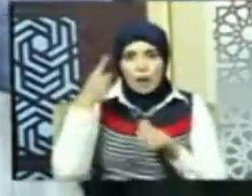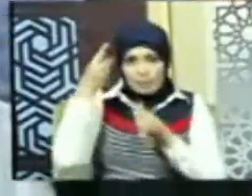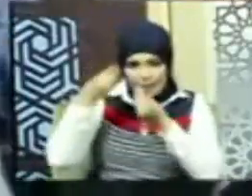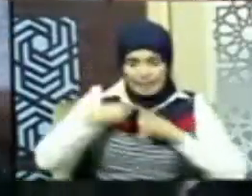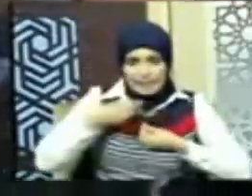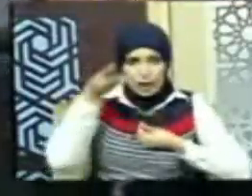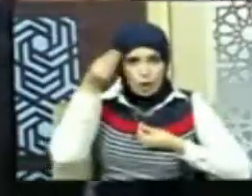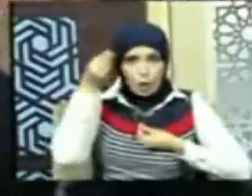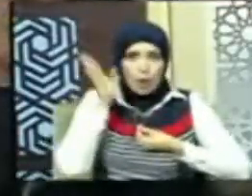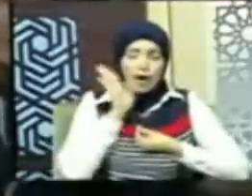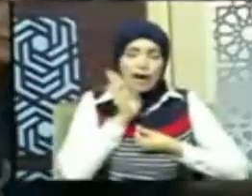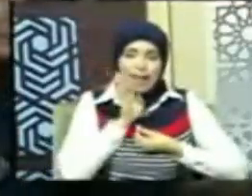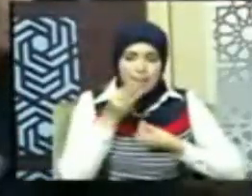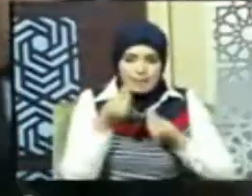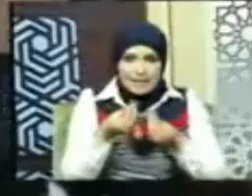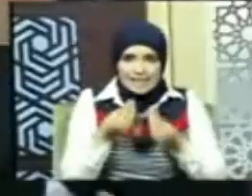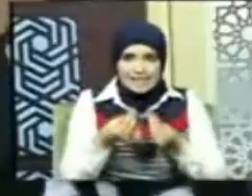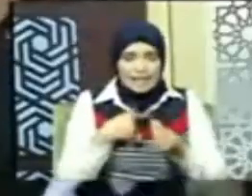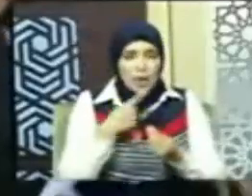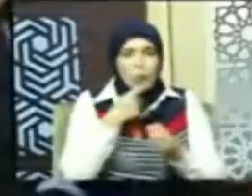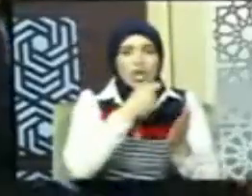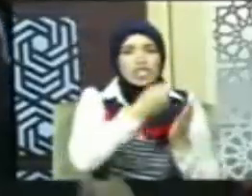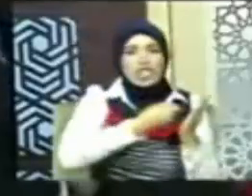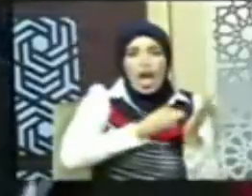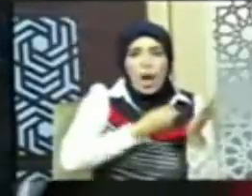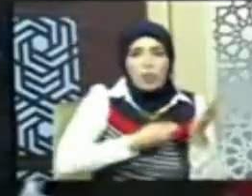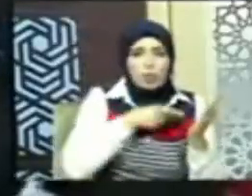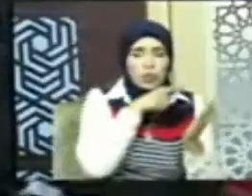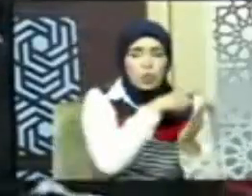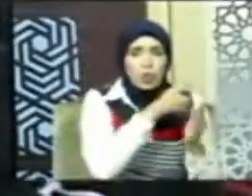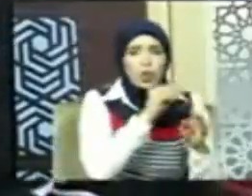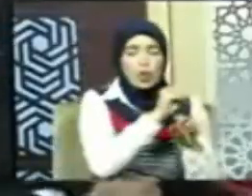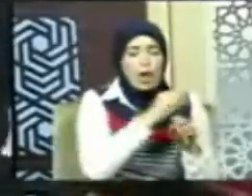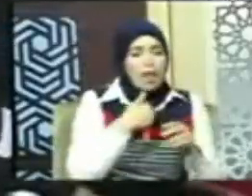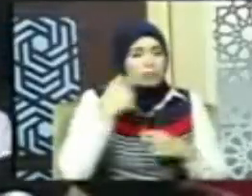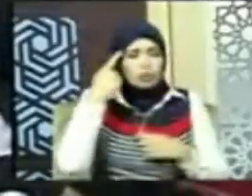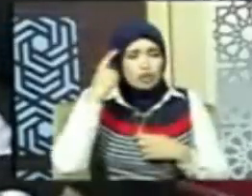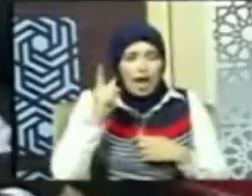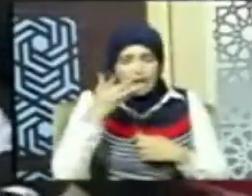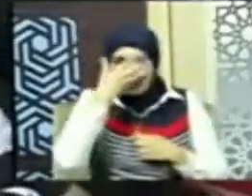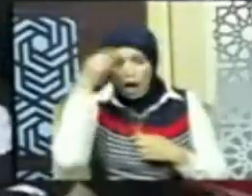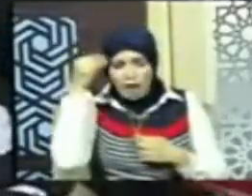الجراح، قال: شكوت إلى وكيع سوء حفظي